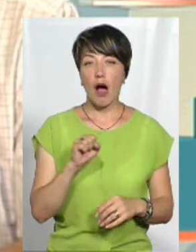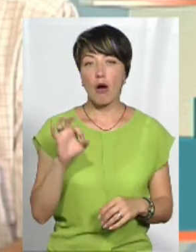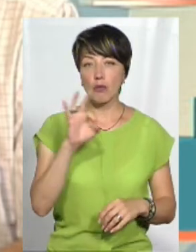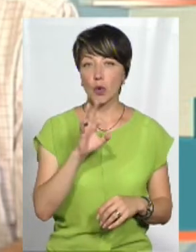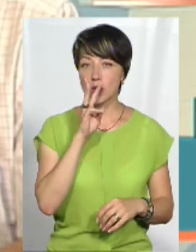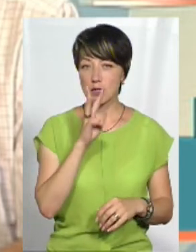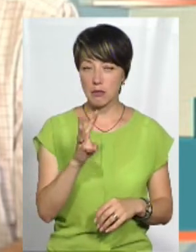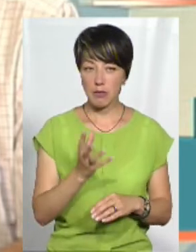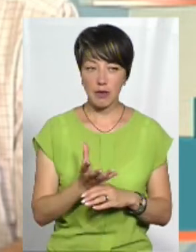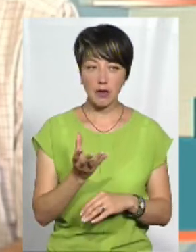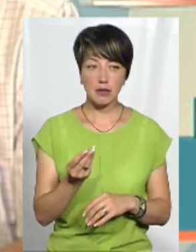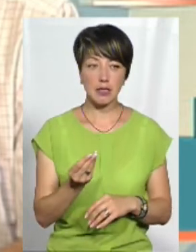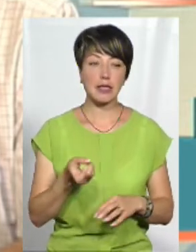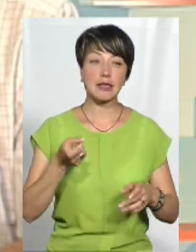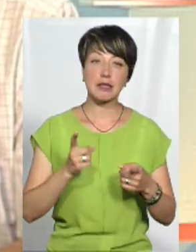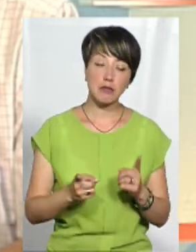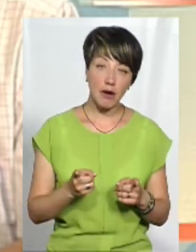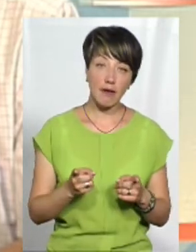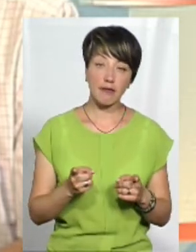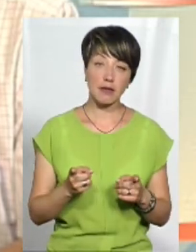заробітних плат, насправді